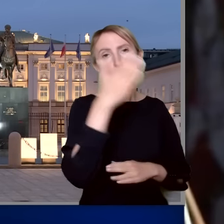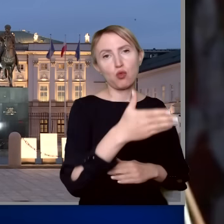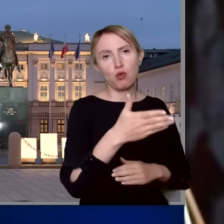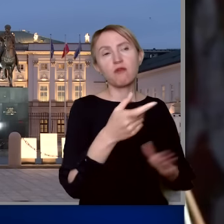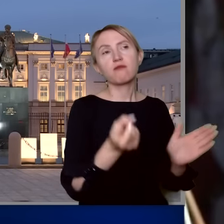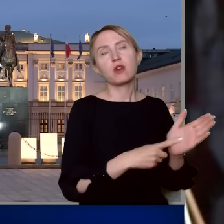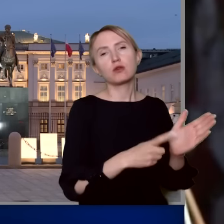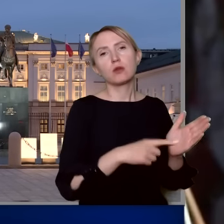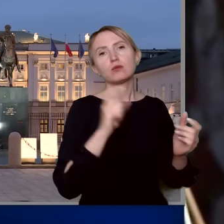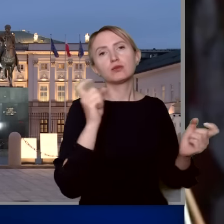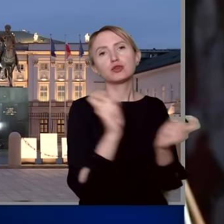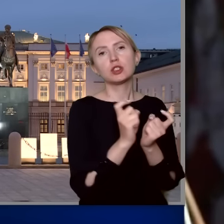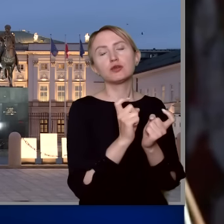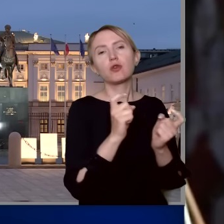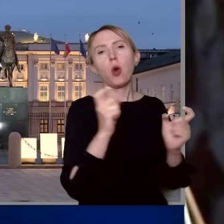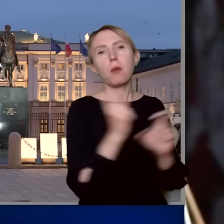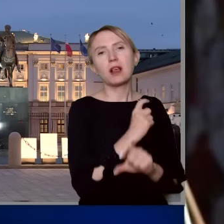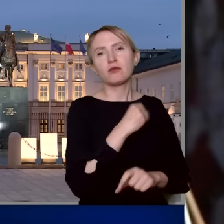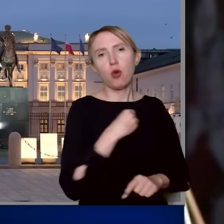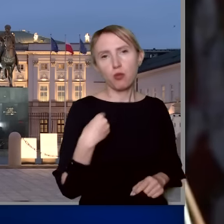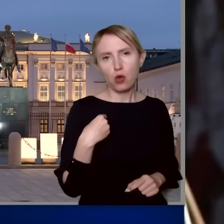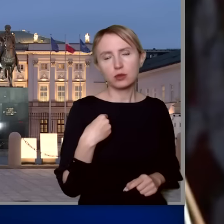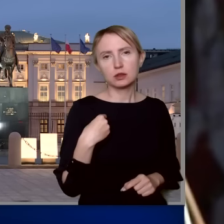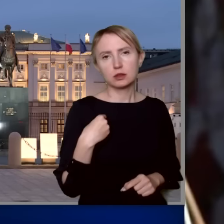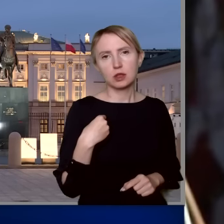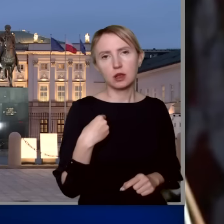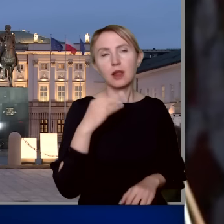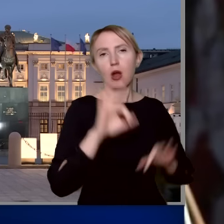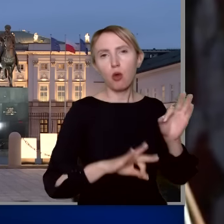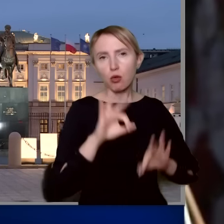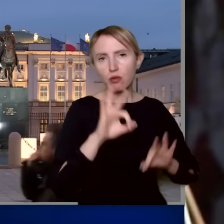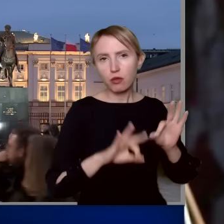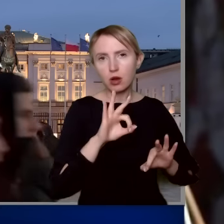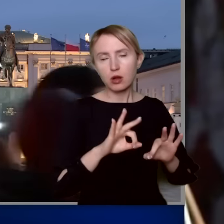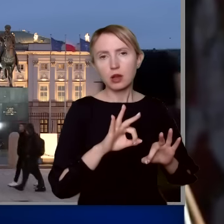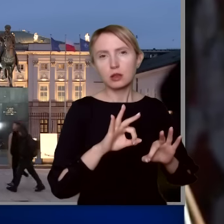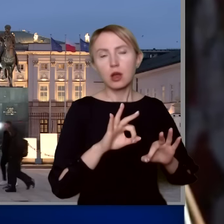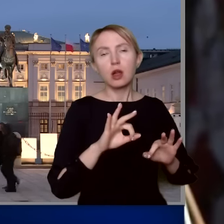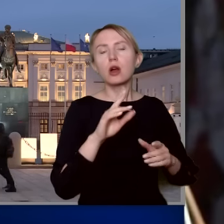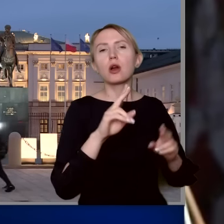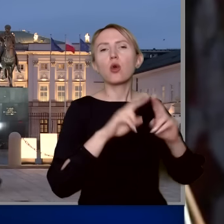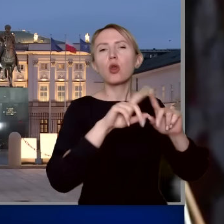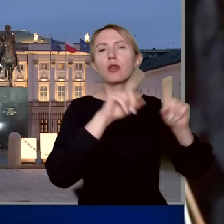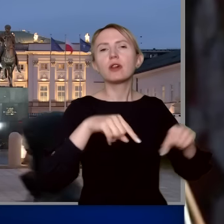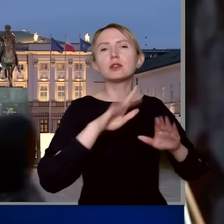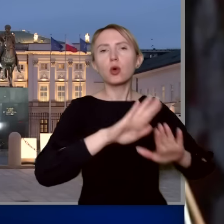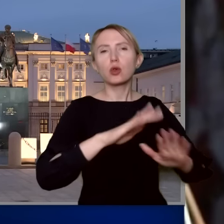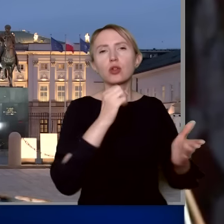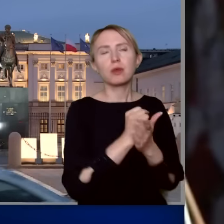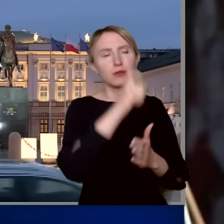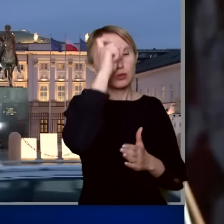przeciwko państwu polskiemu na konwencję, z powołaniem się na konwencję o ochronie praw człowieka i podstawowych wolności. To